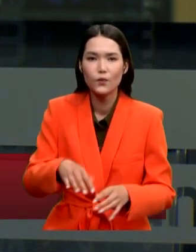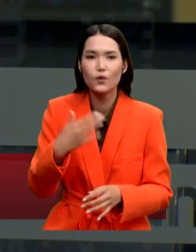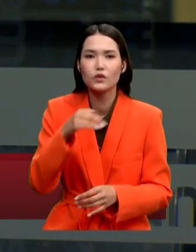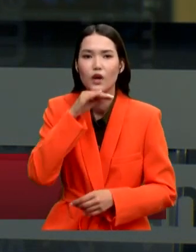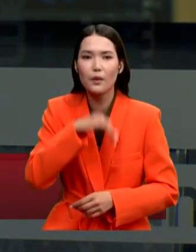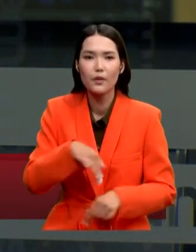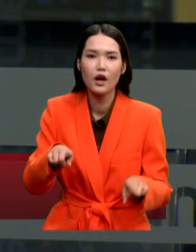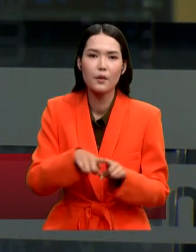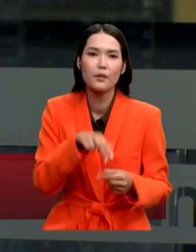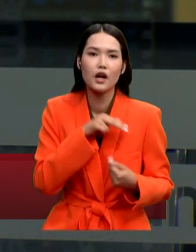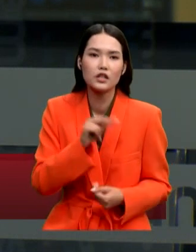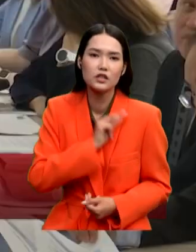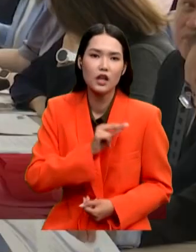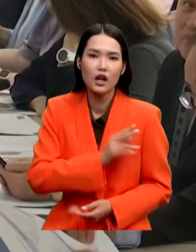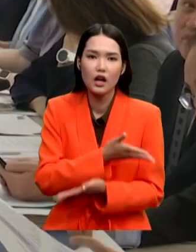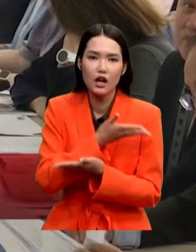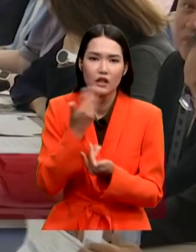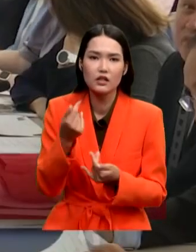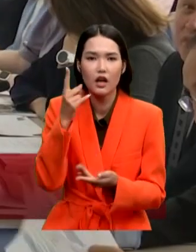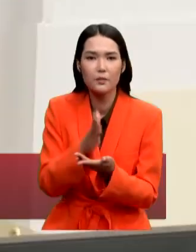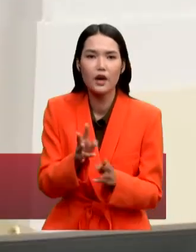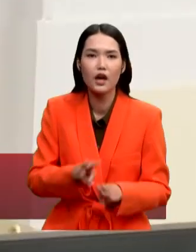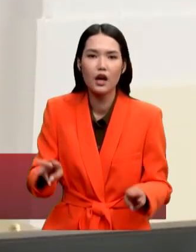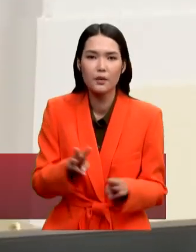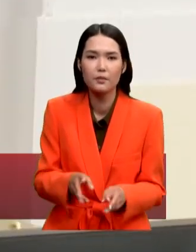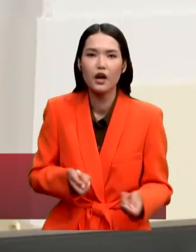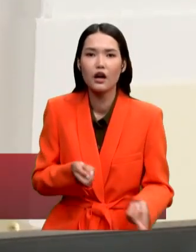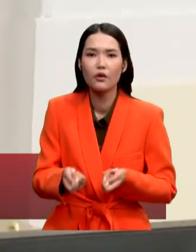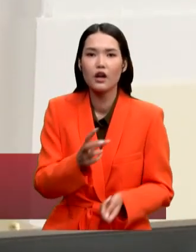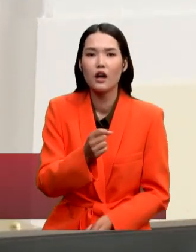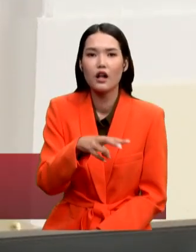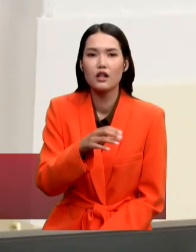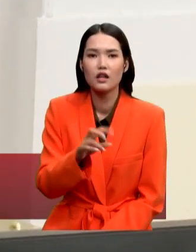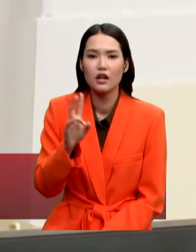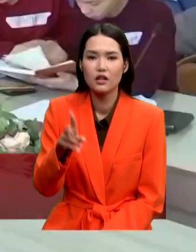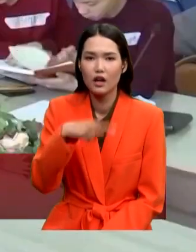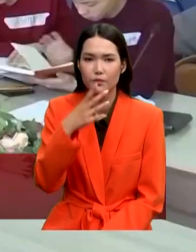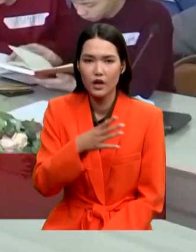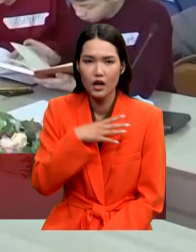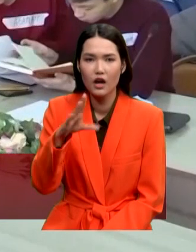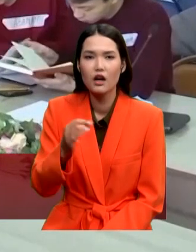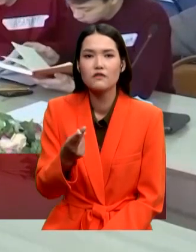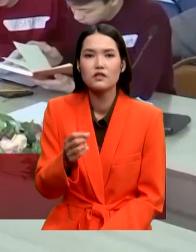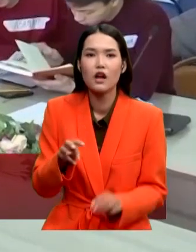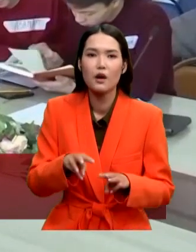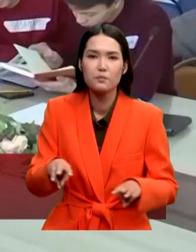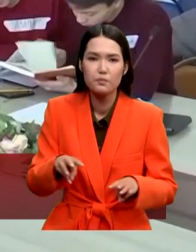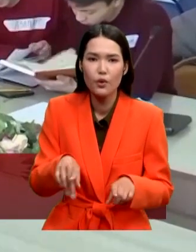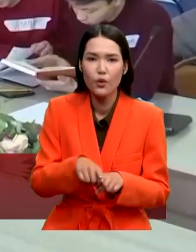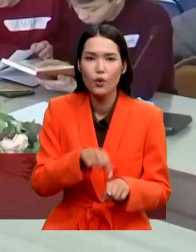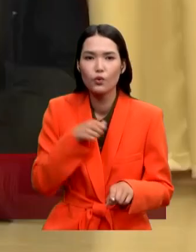мамандығы бойынша еңбек етпейді. Бұл туралы премьер-министрдің орынбасары Алтай Көлгінов айтты. Вице-премьер сондай-ақ өзін-өзі